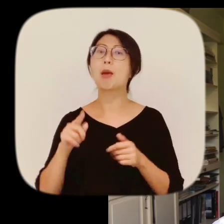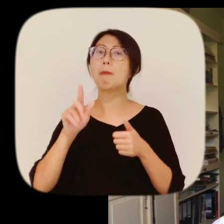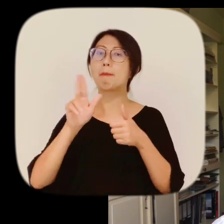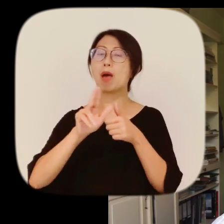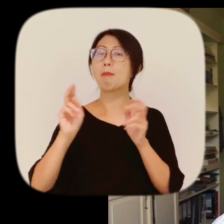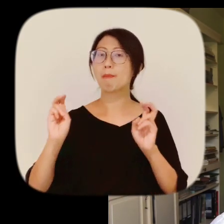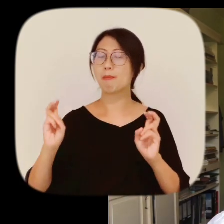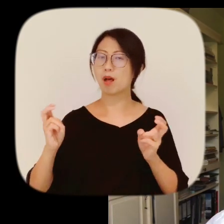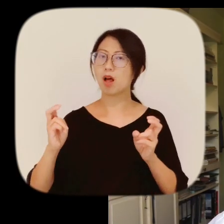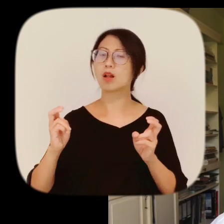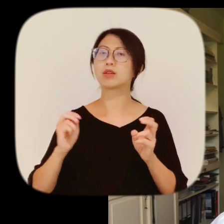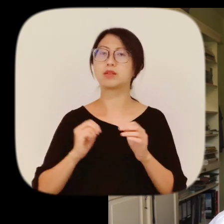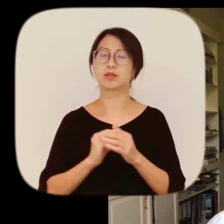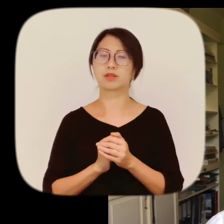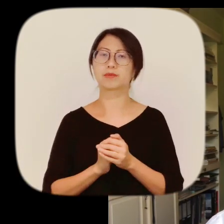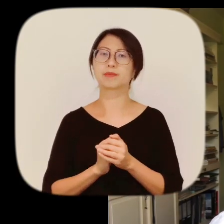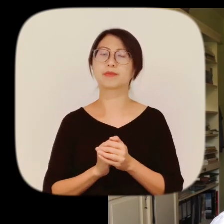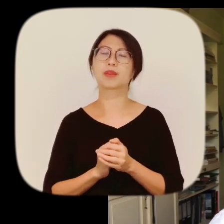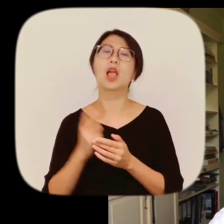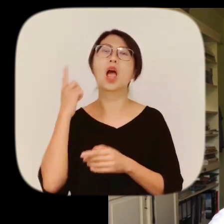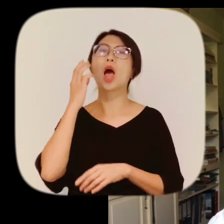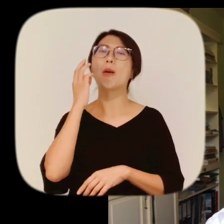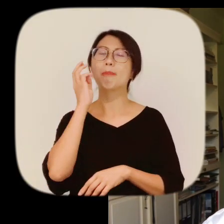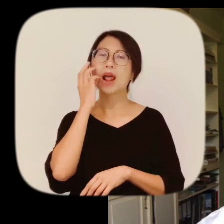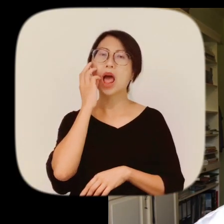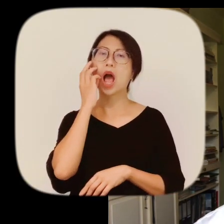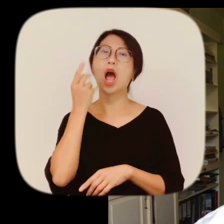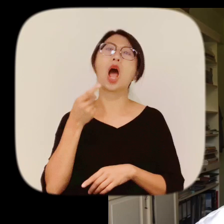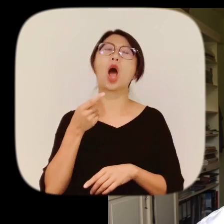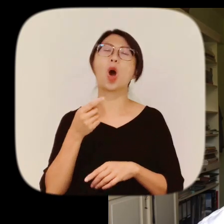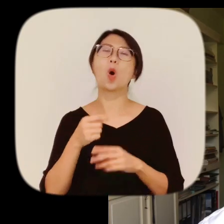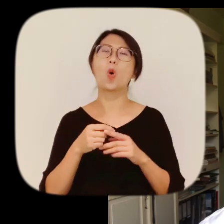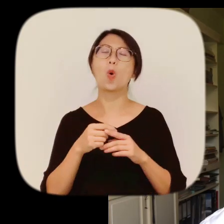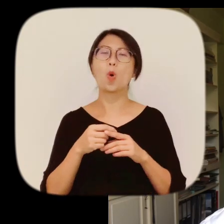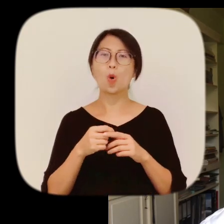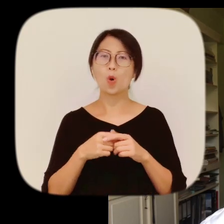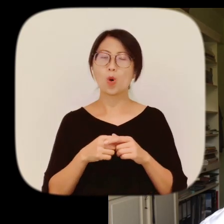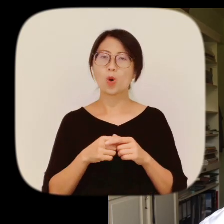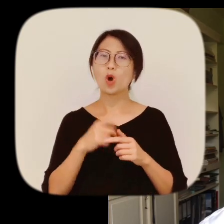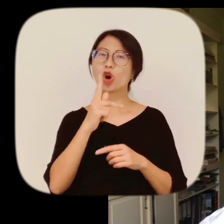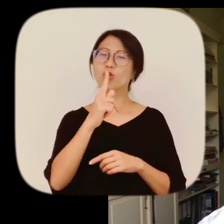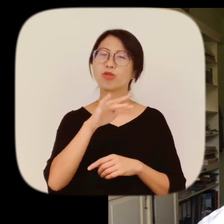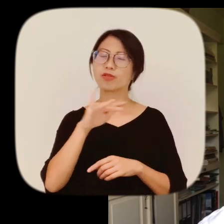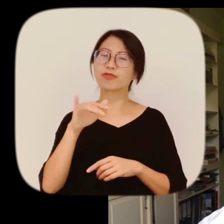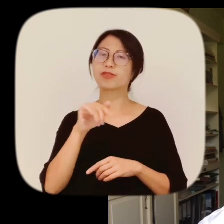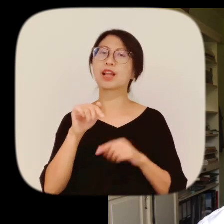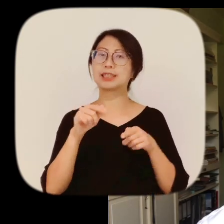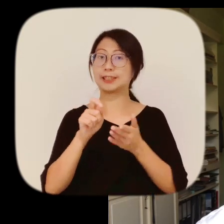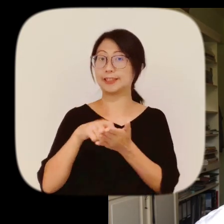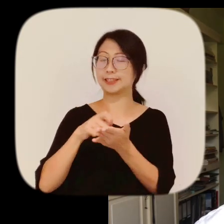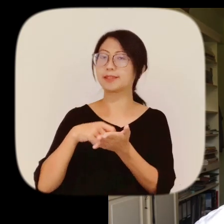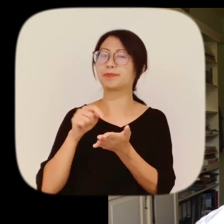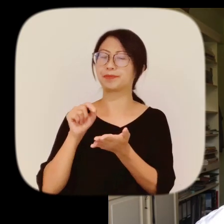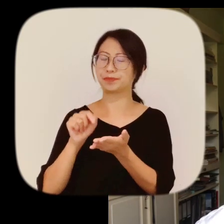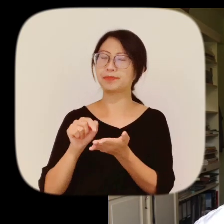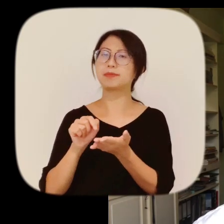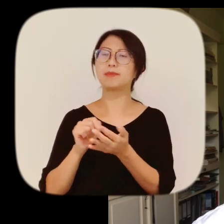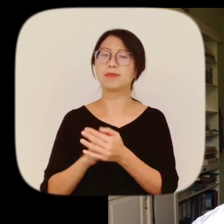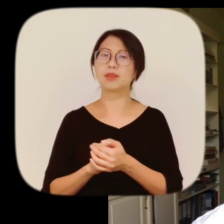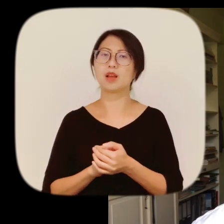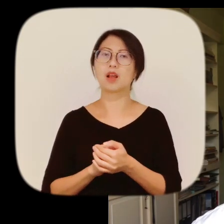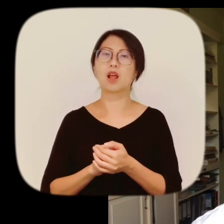境这本书是什么小说呢这本书是Kundera即是昆德拉寫的